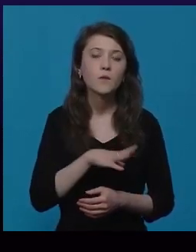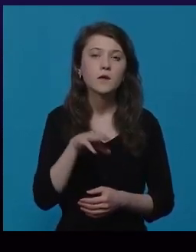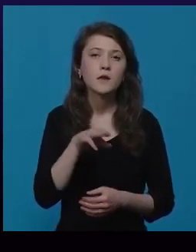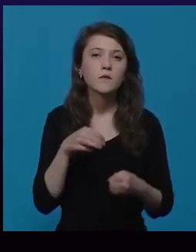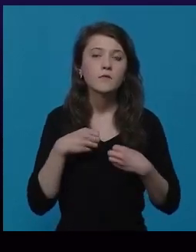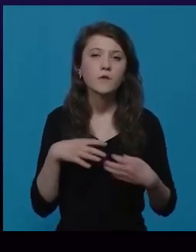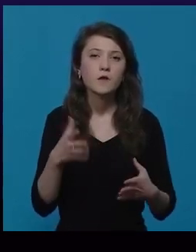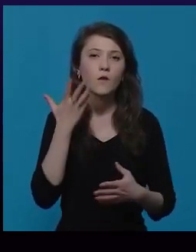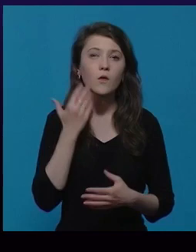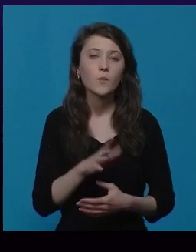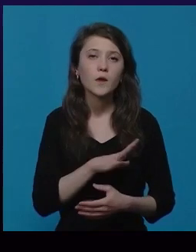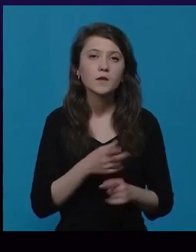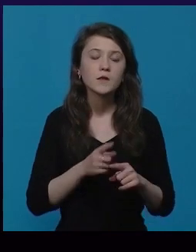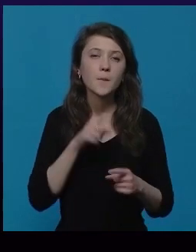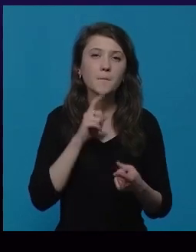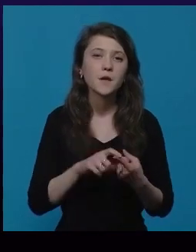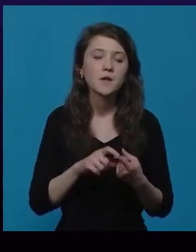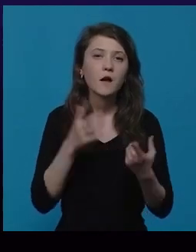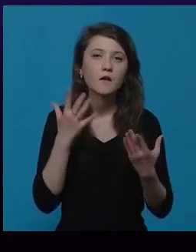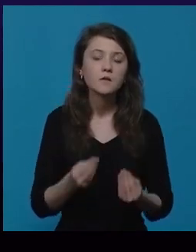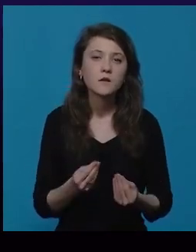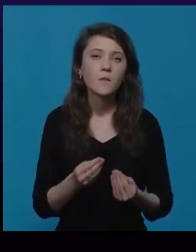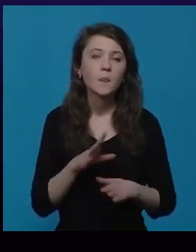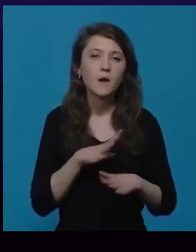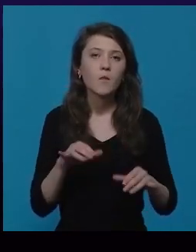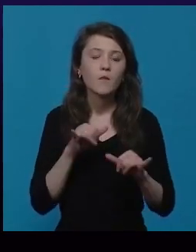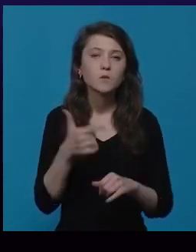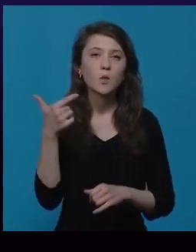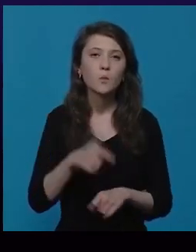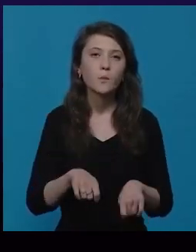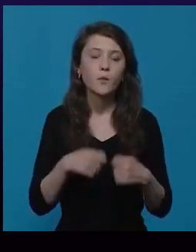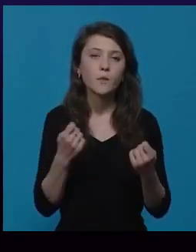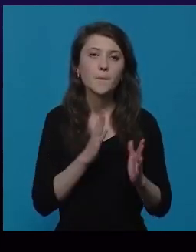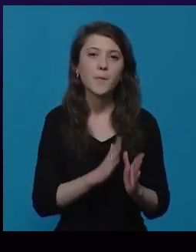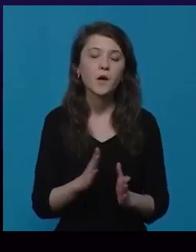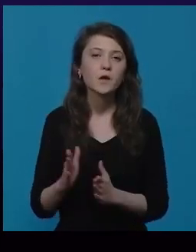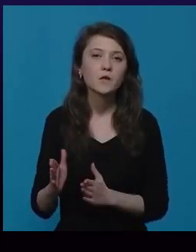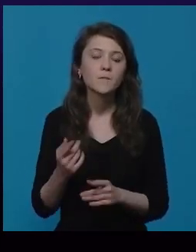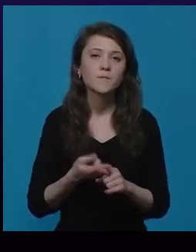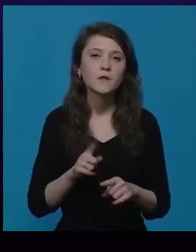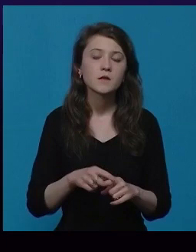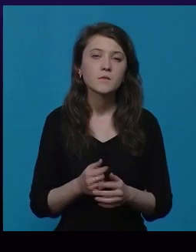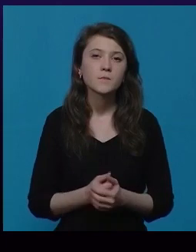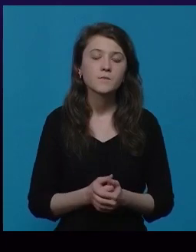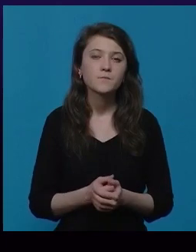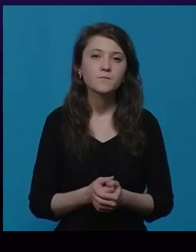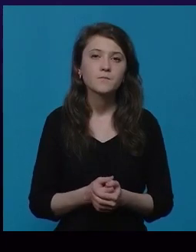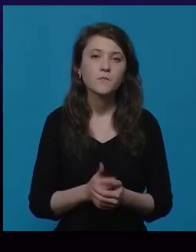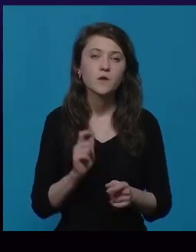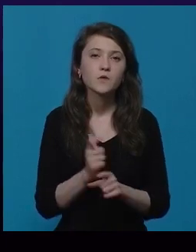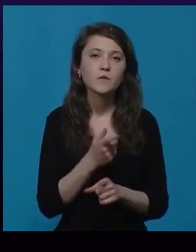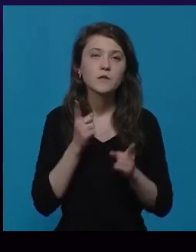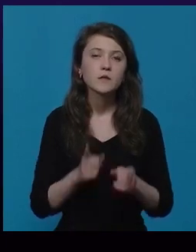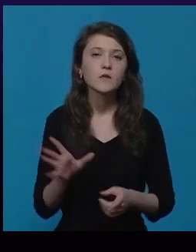коли були оці пасхальні дні, не було у вас грубих порушень там порядку і оцих карантинних норм? Дивіться, опять же, згідно всіх